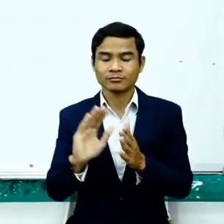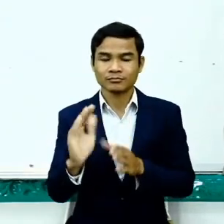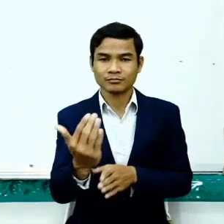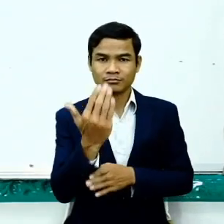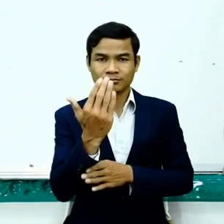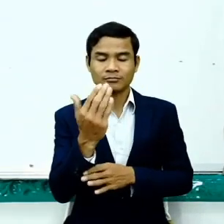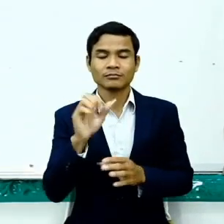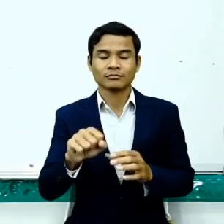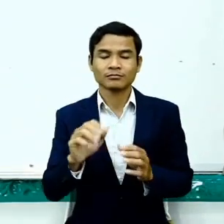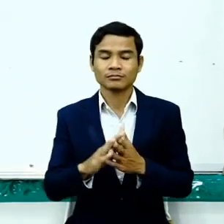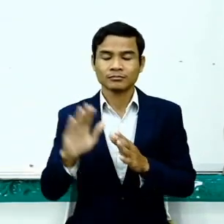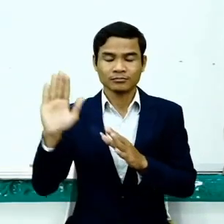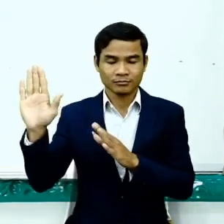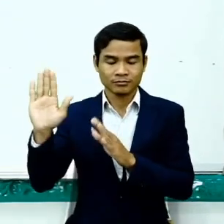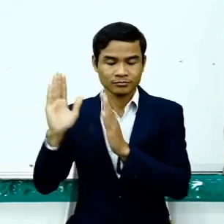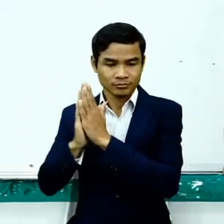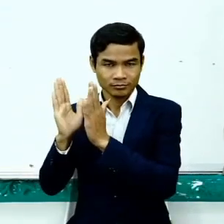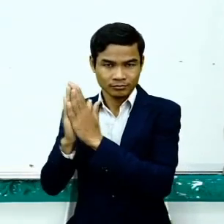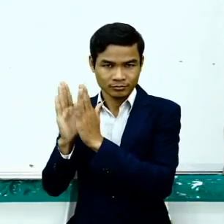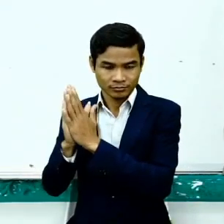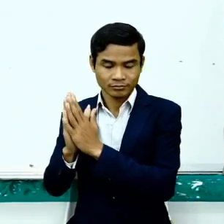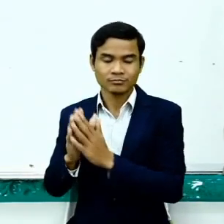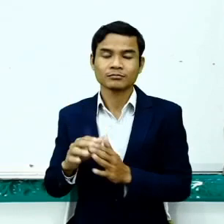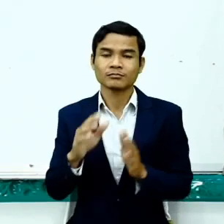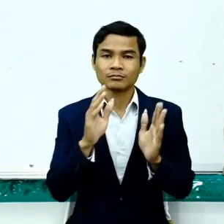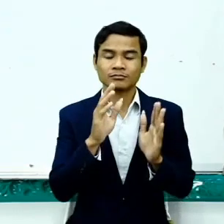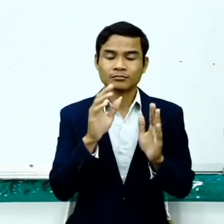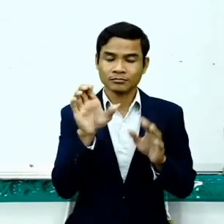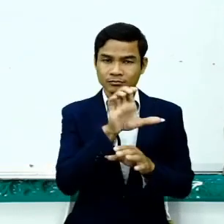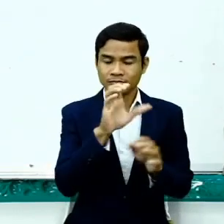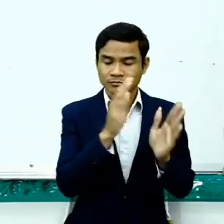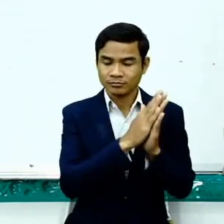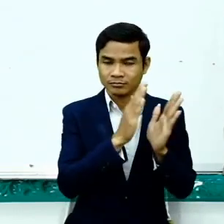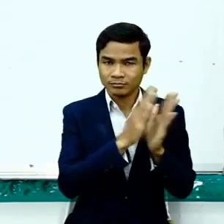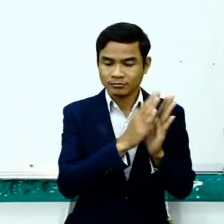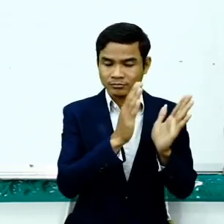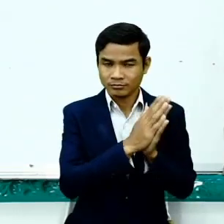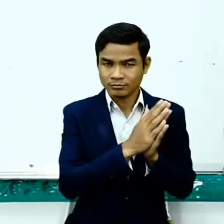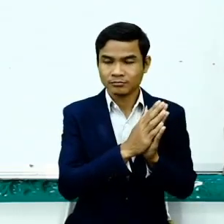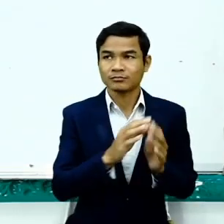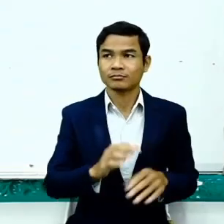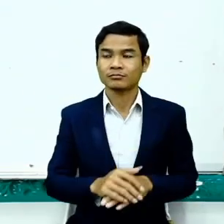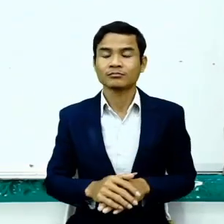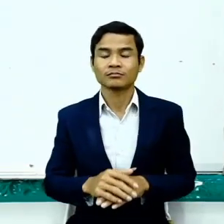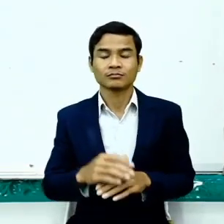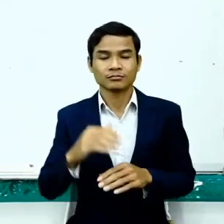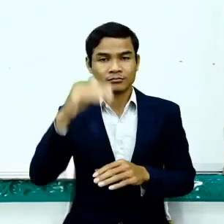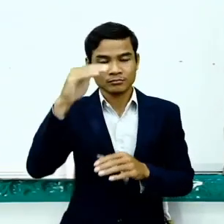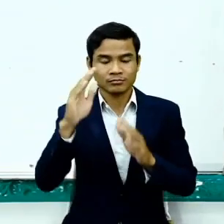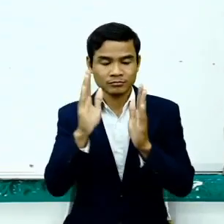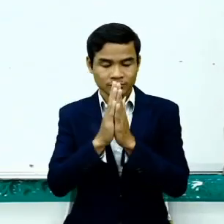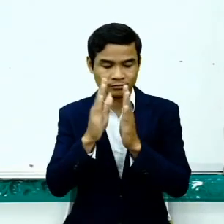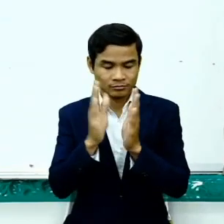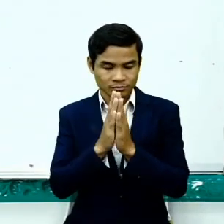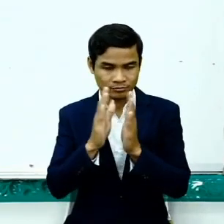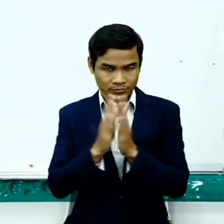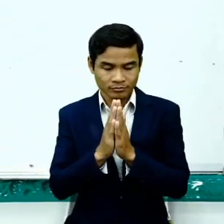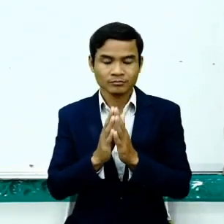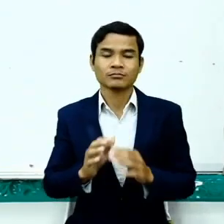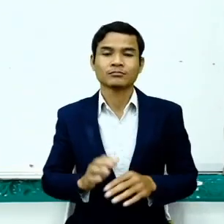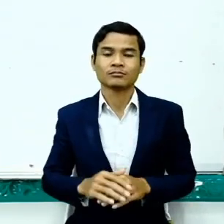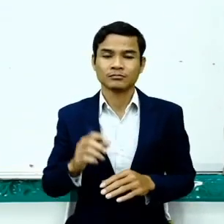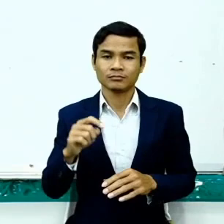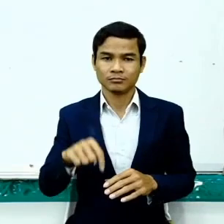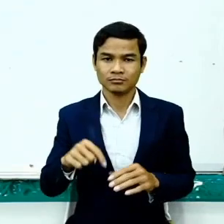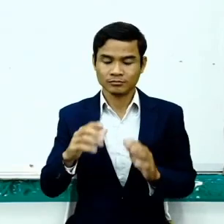nát ta sẽ đám mũi pí bầy chuyến mũi pí bầy lỡ mũi pí